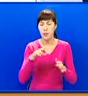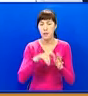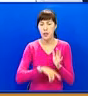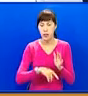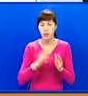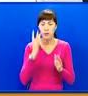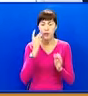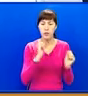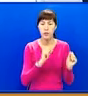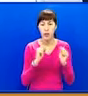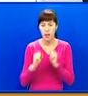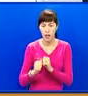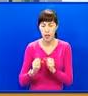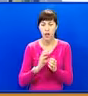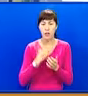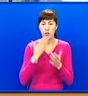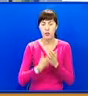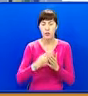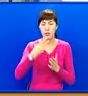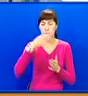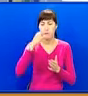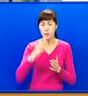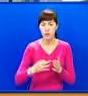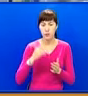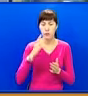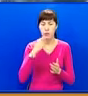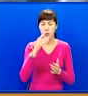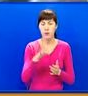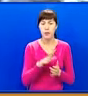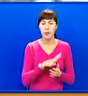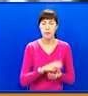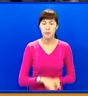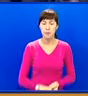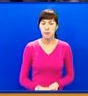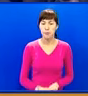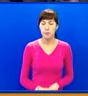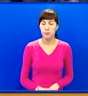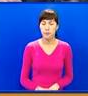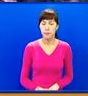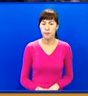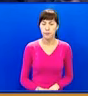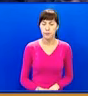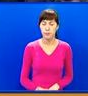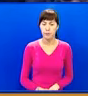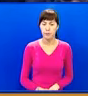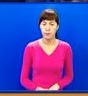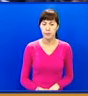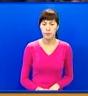баға тұрақталады. Яғни импорт көлемі 20% шамасында болады, деді министр Қанат Бозымбаев. Вы сейчас сказали,